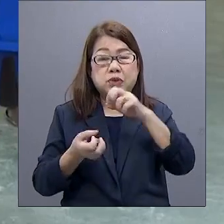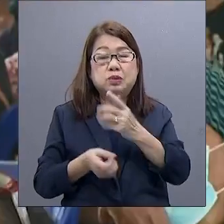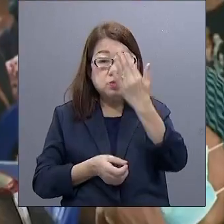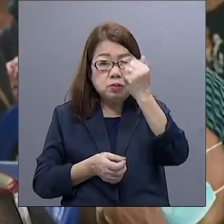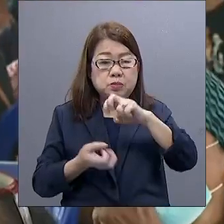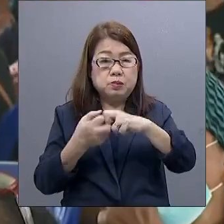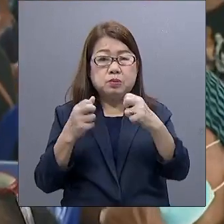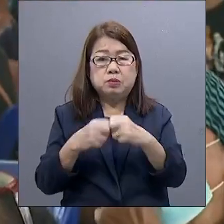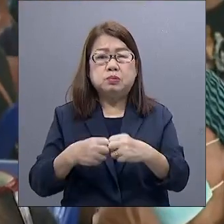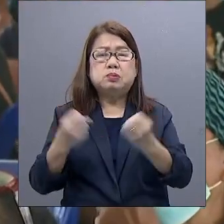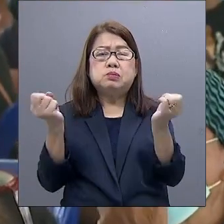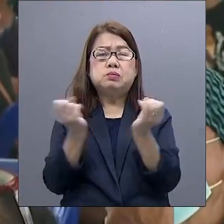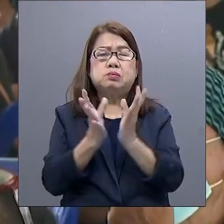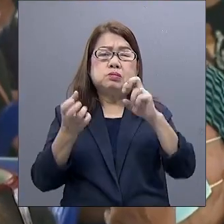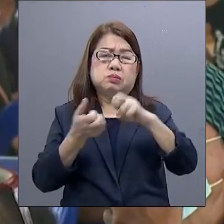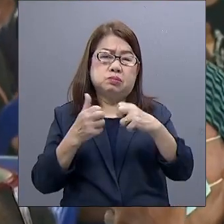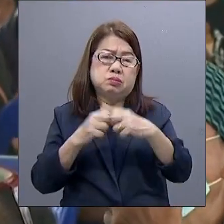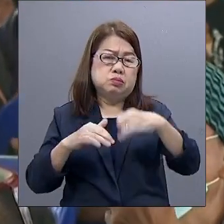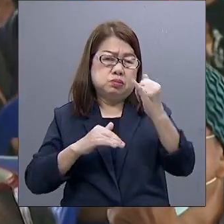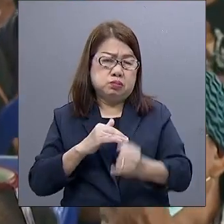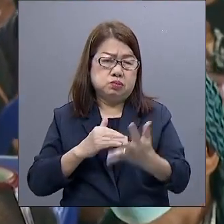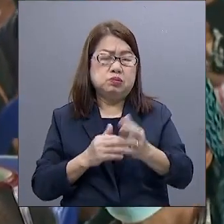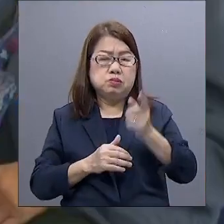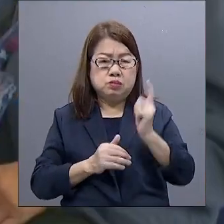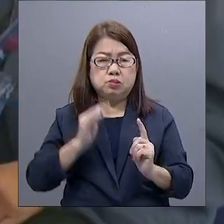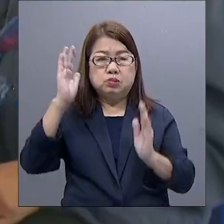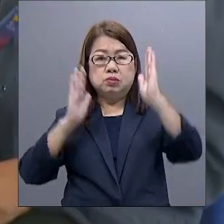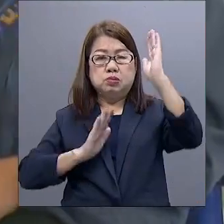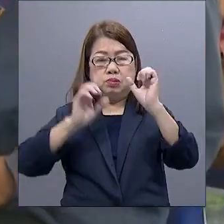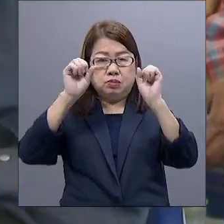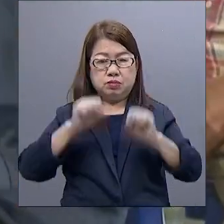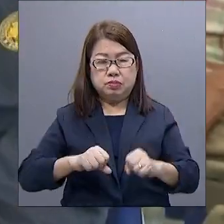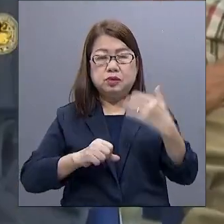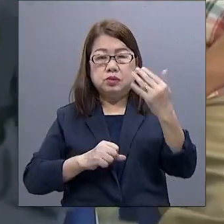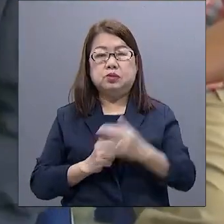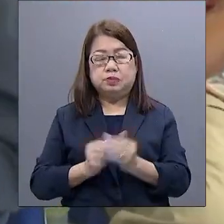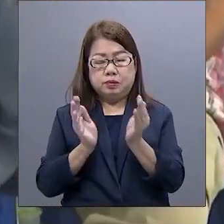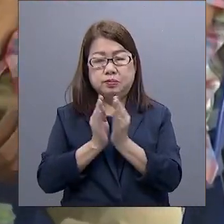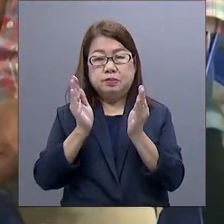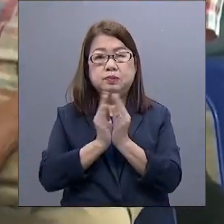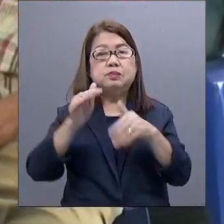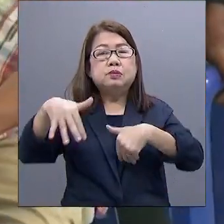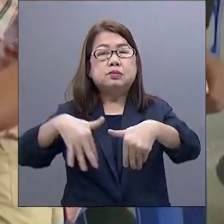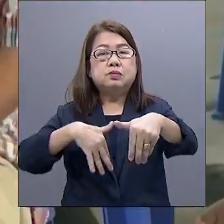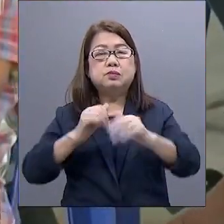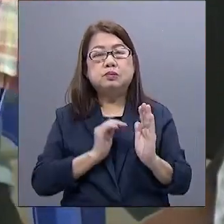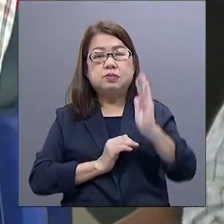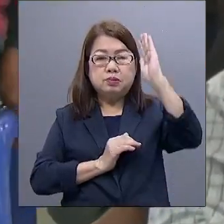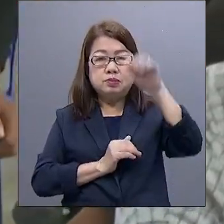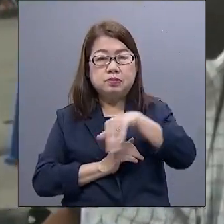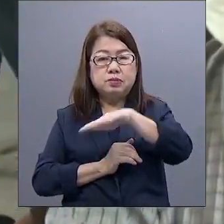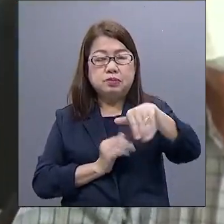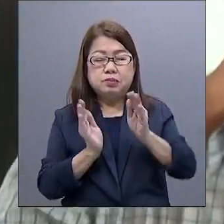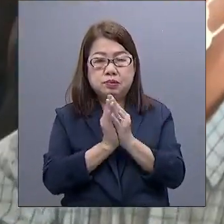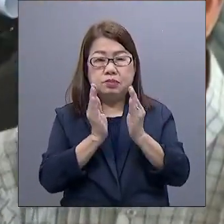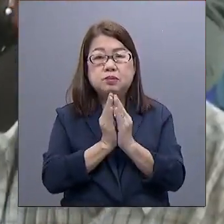ก็จะต้องตัดสนด้วยกระบนการลประชามติโดยการใช้คะแนนเสียงจากประชาชนทมีสิทธอยในพื้นที่